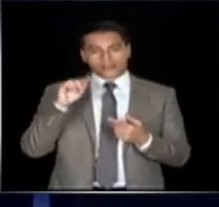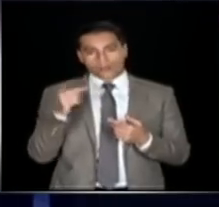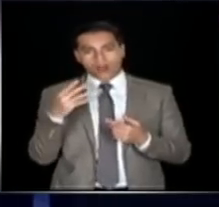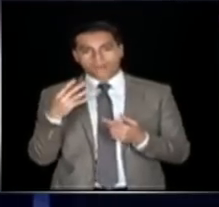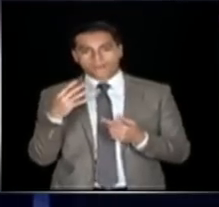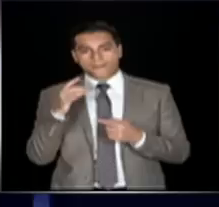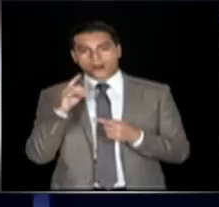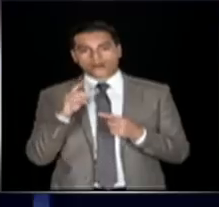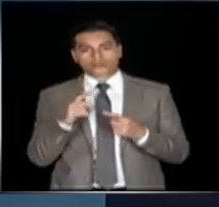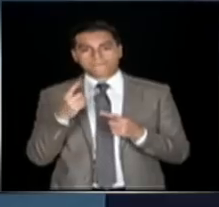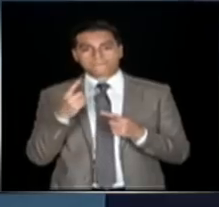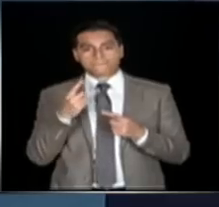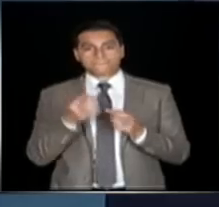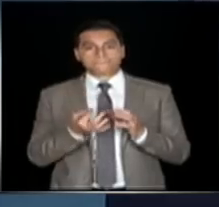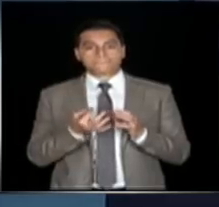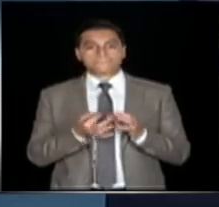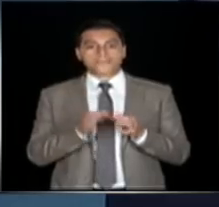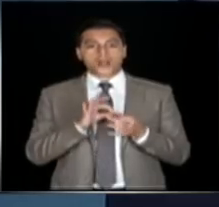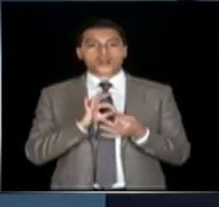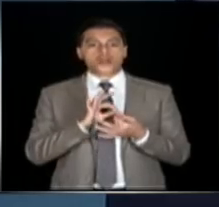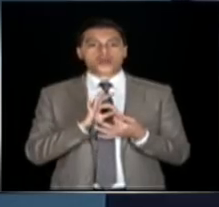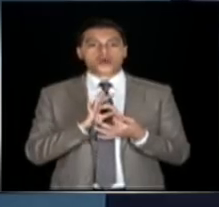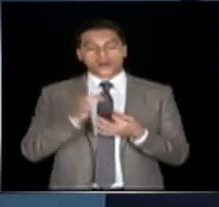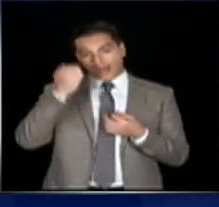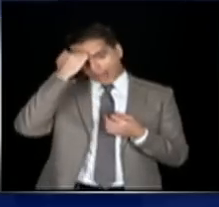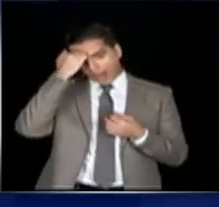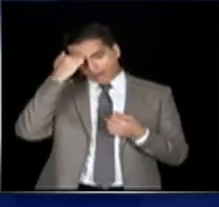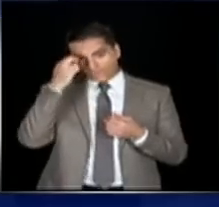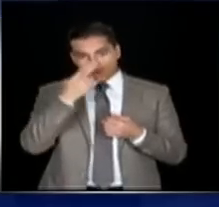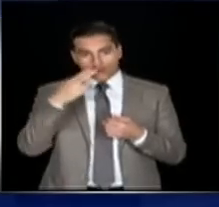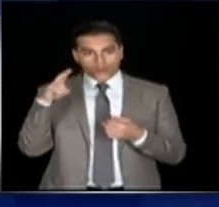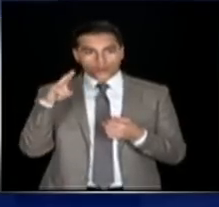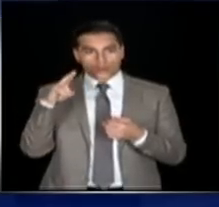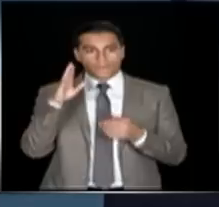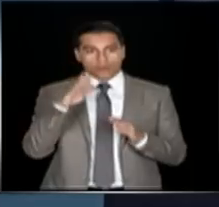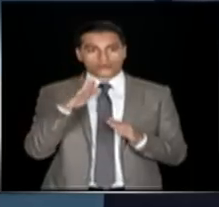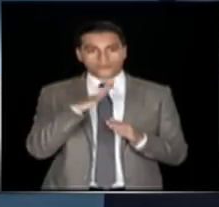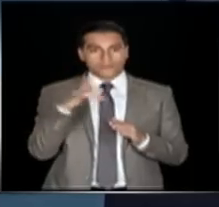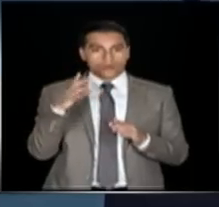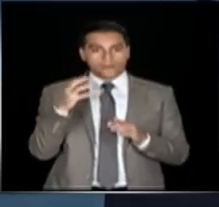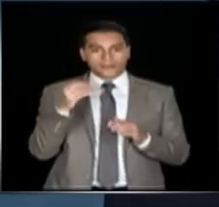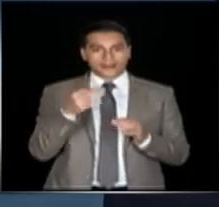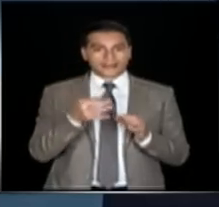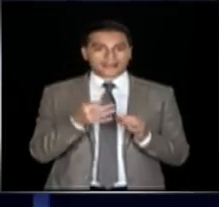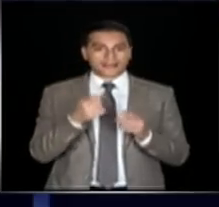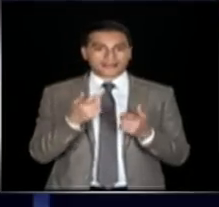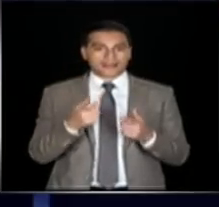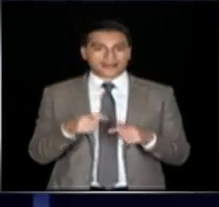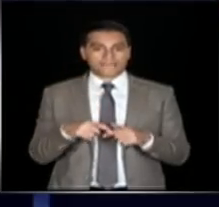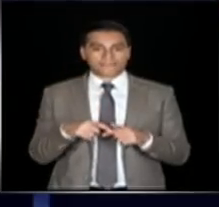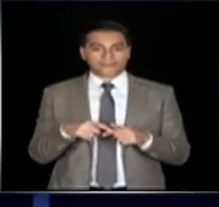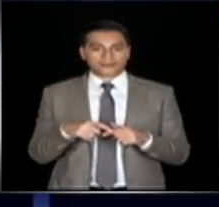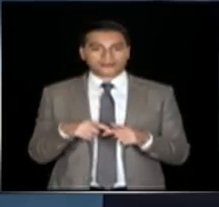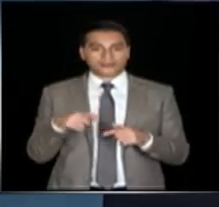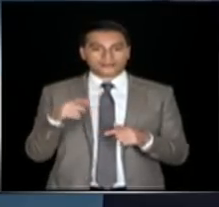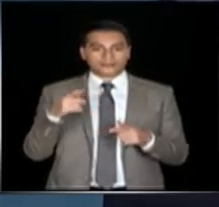3.4 مليار يورو، موجودة في 140 دولة. إجابتك روسيا. بعتي